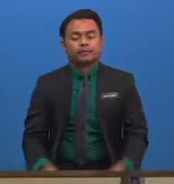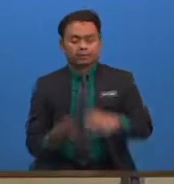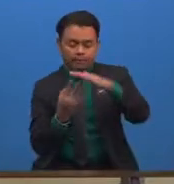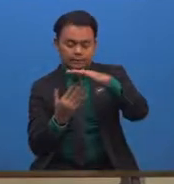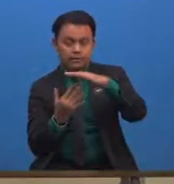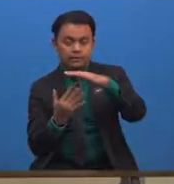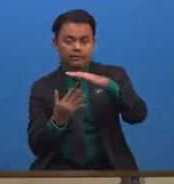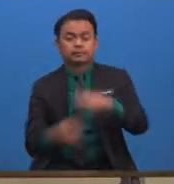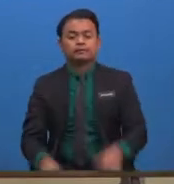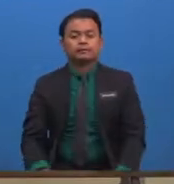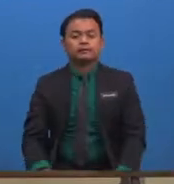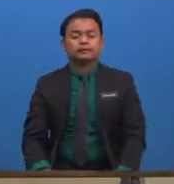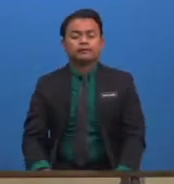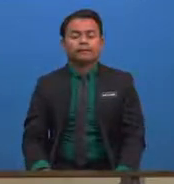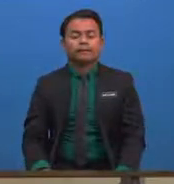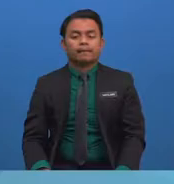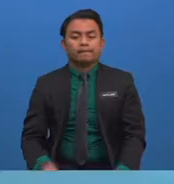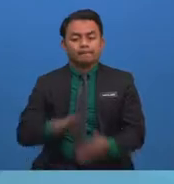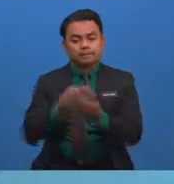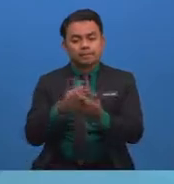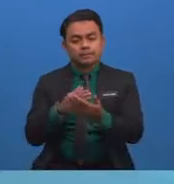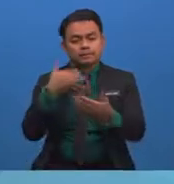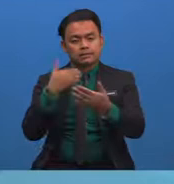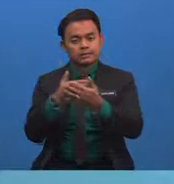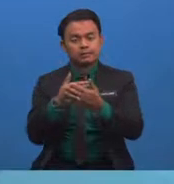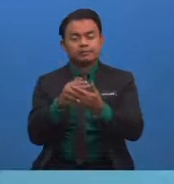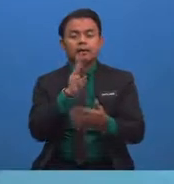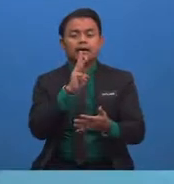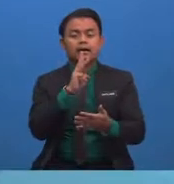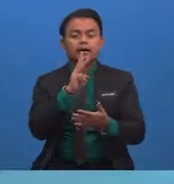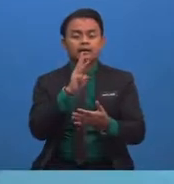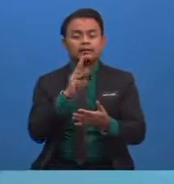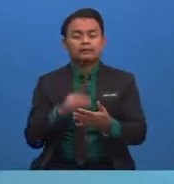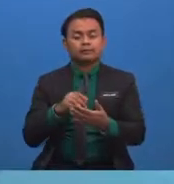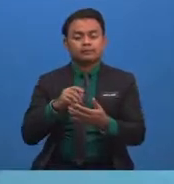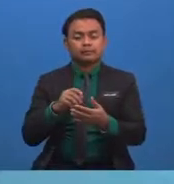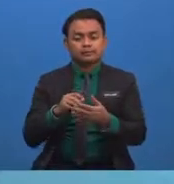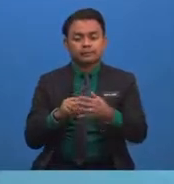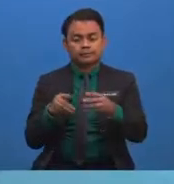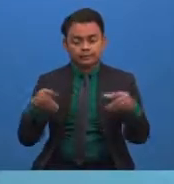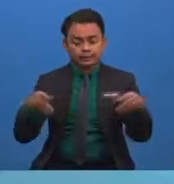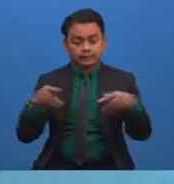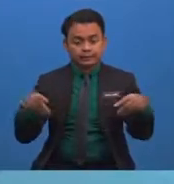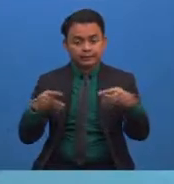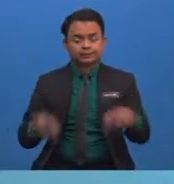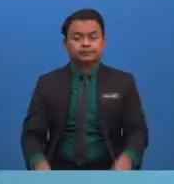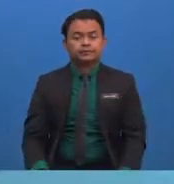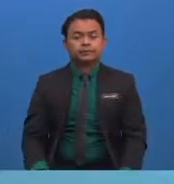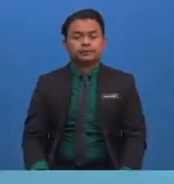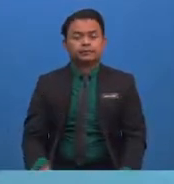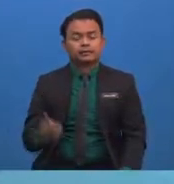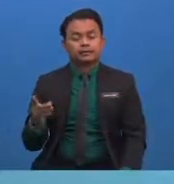Masak sehingga air mendidih. Baiklah, murid-murid. Di sini kita dapat melihat perbezaan langkah